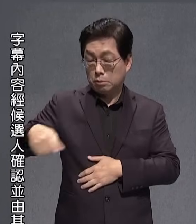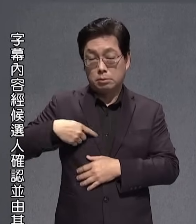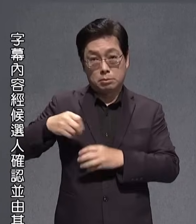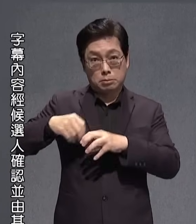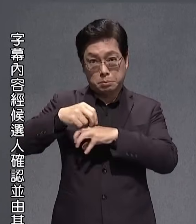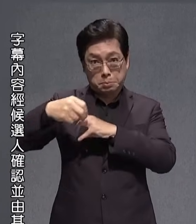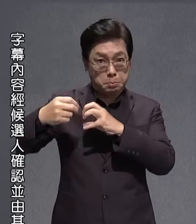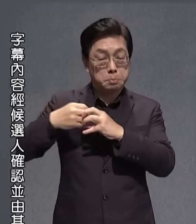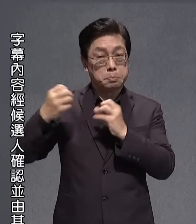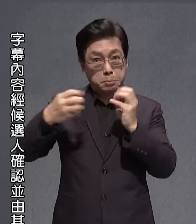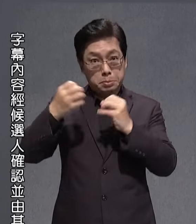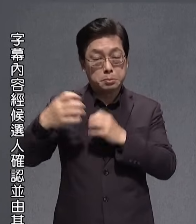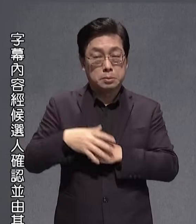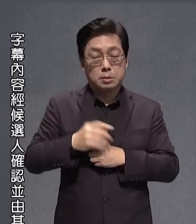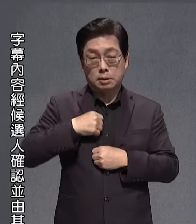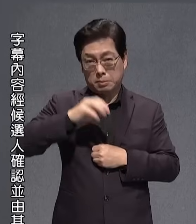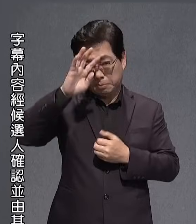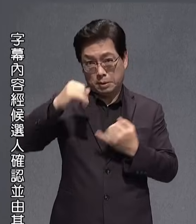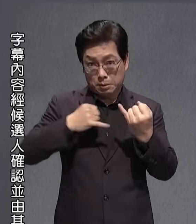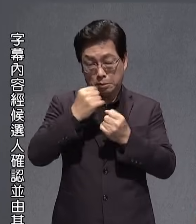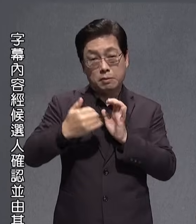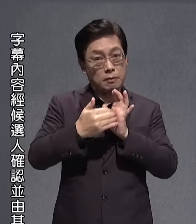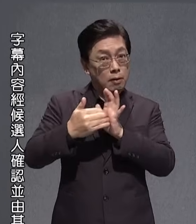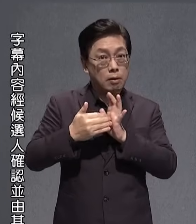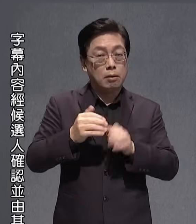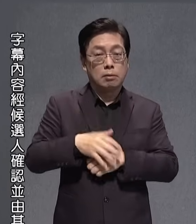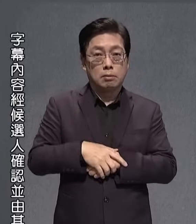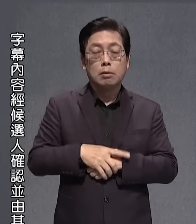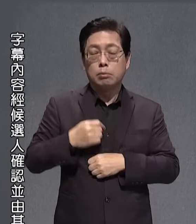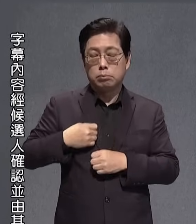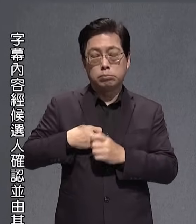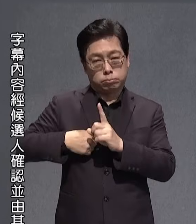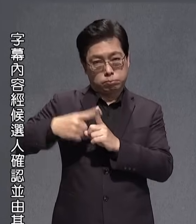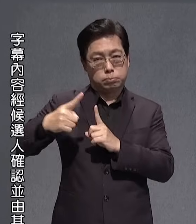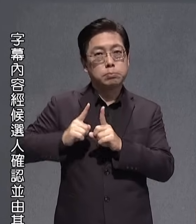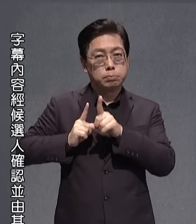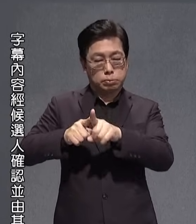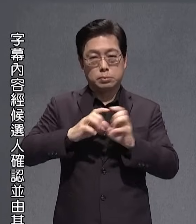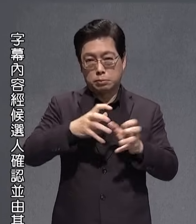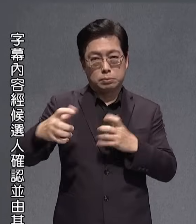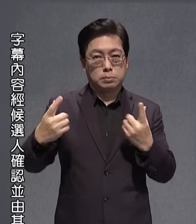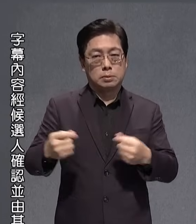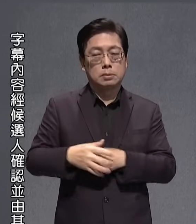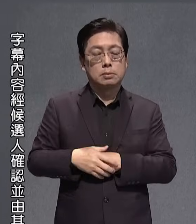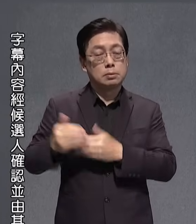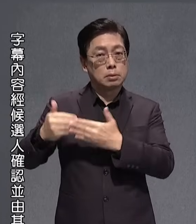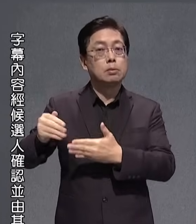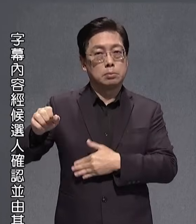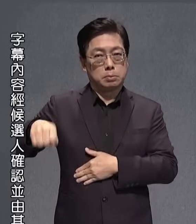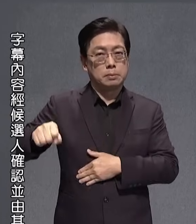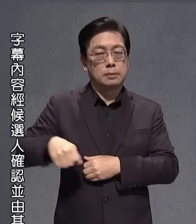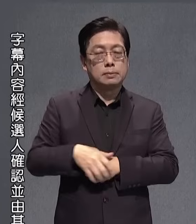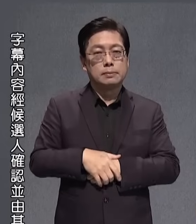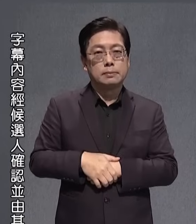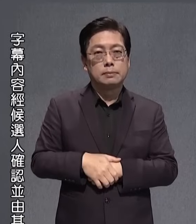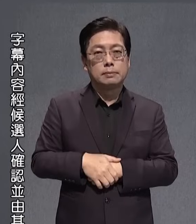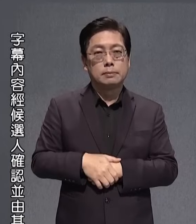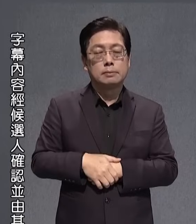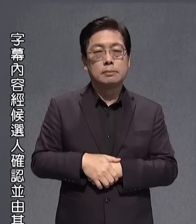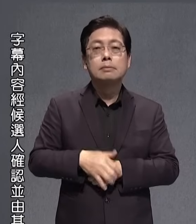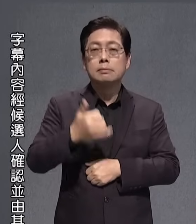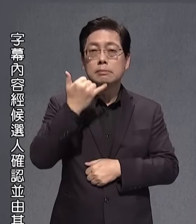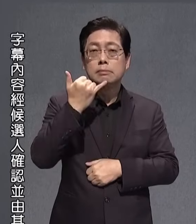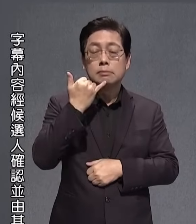调去协调讲，我台东的病虫害防治，啊，我来搞到国际标准，啊，人因对方就讲六月份，就同意